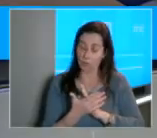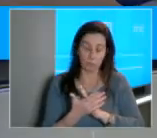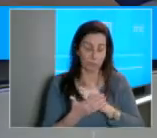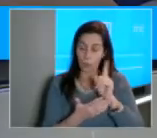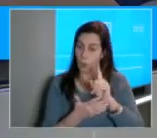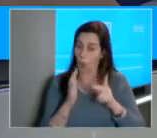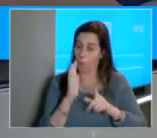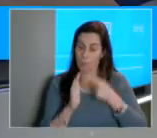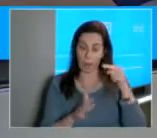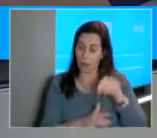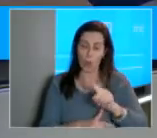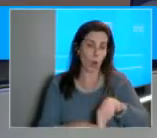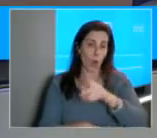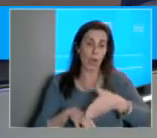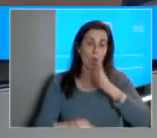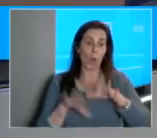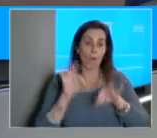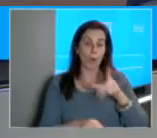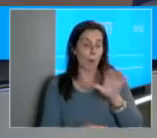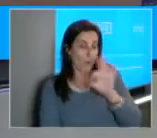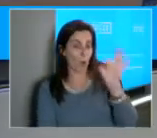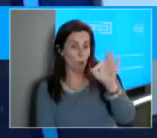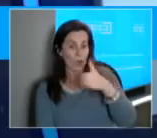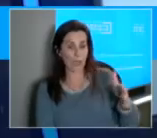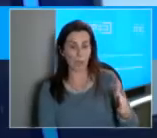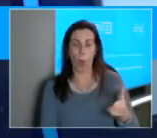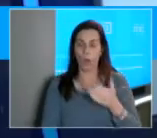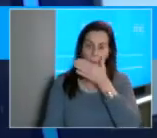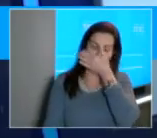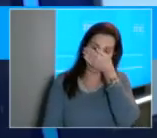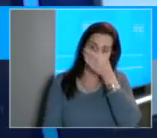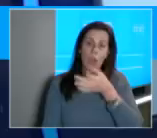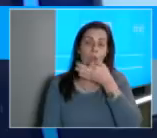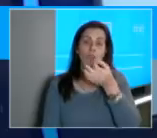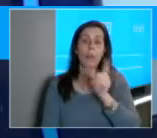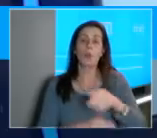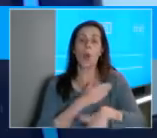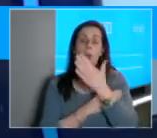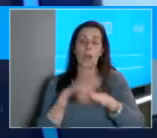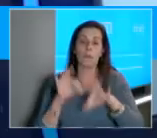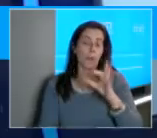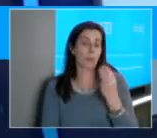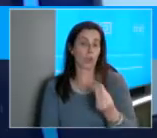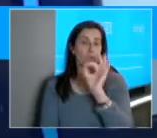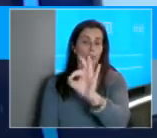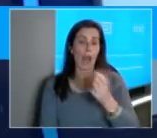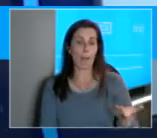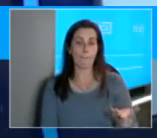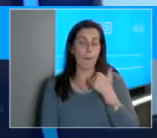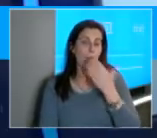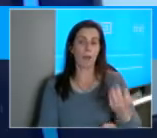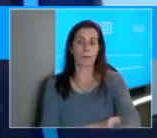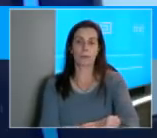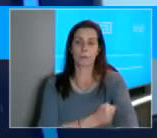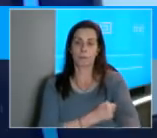שלא יצאו פעם שעברה, לא יצאו גם עכשיו להצביע. אז מעולה לכם. הבעיה זה לא מי יעבור למי, אלא הבעיה מי לא יצא להצביע. אז מעולה לכם, מה רע? בצד שלנו,